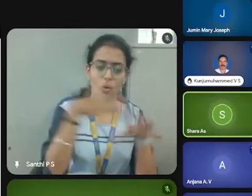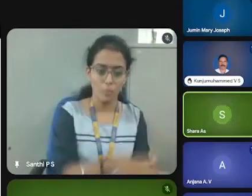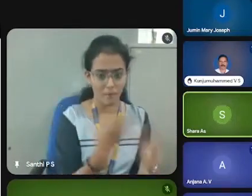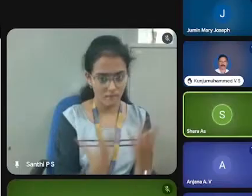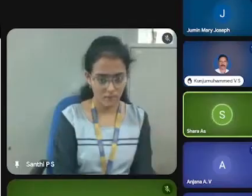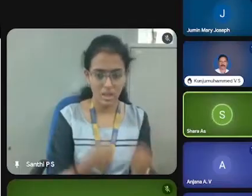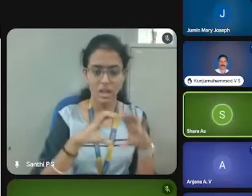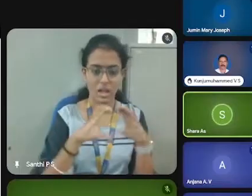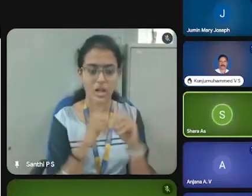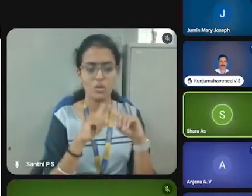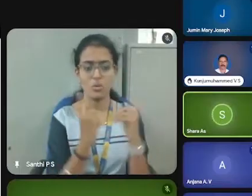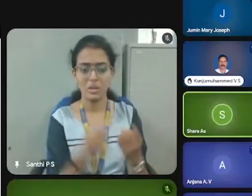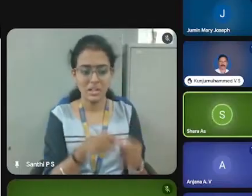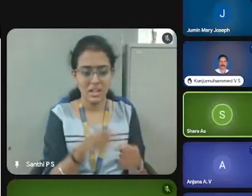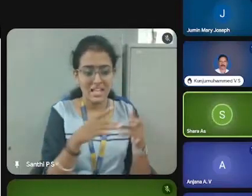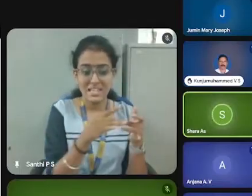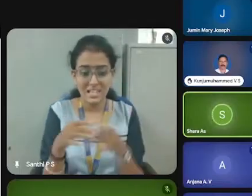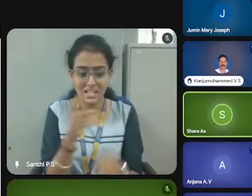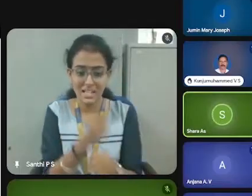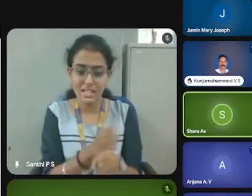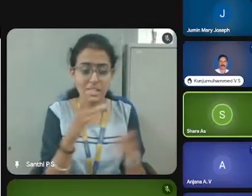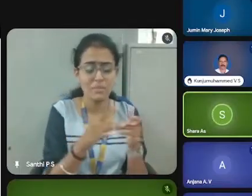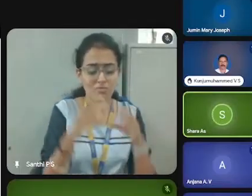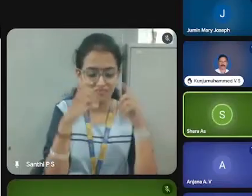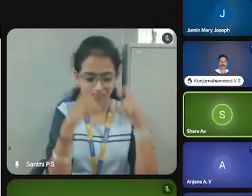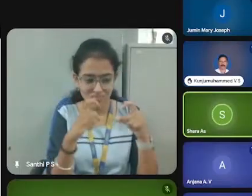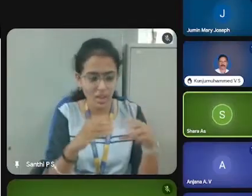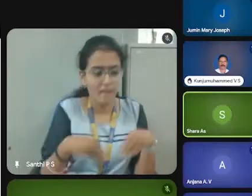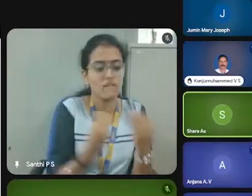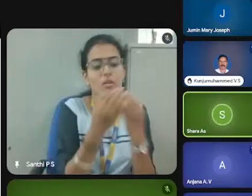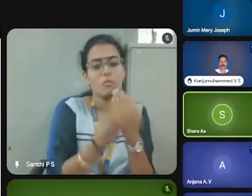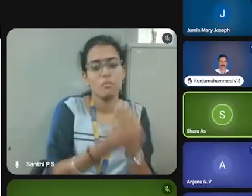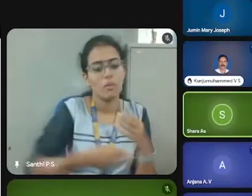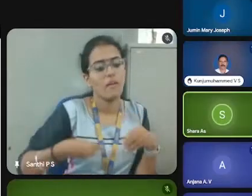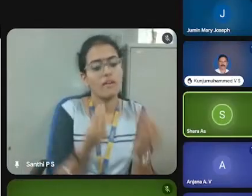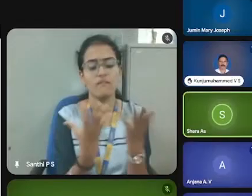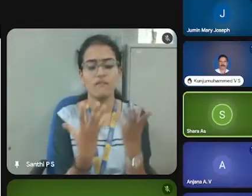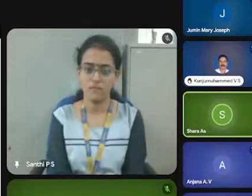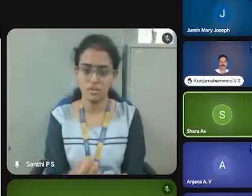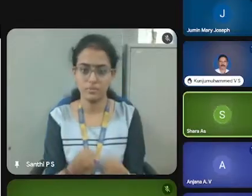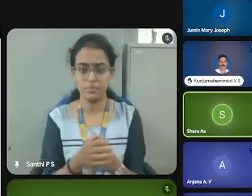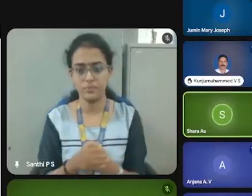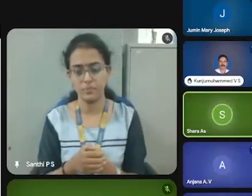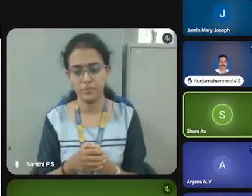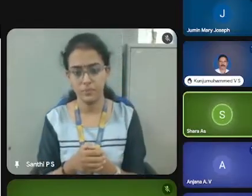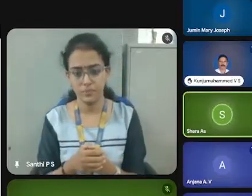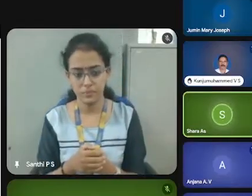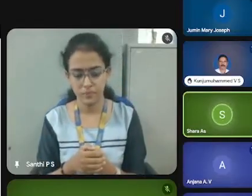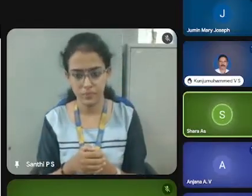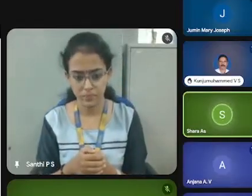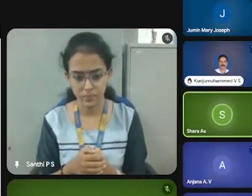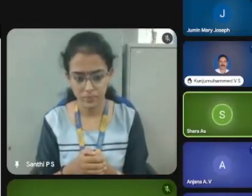നമ്മൾ ടീച്ചേഴ്സ് സ്പെഷ്യൽ ഒരു ചെറിയ അറ്റൻഷൻ ഈ കുട്ടികൾക്ക് കൊടുക്കുന്നു. അതാണ് ഇപ്പൊ നടന്നു വരുന്നത്.